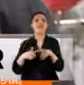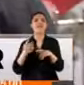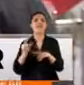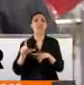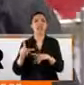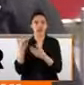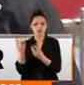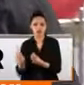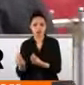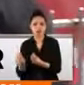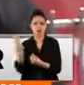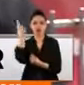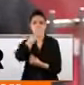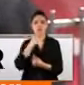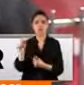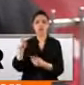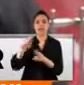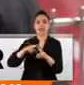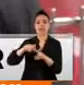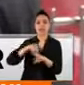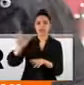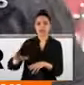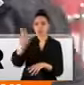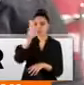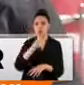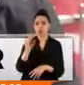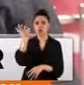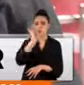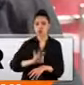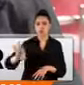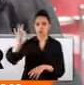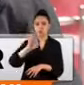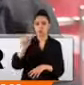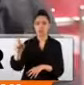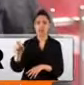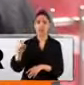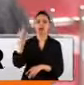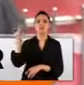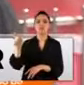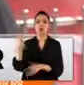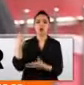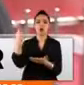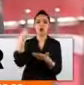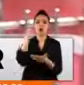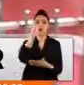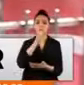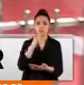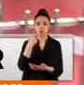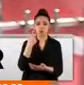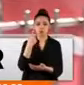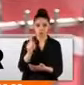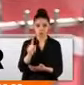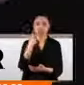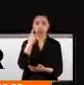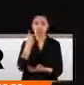Yeğenimiz bunlardan 300 milyar civarında borç para alıyor. 1.800.000 liralık senet yaptırıyor yeğenime. 300 bin liraya